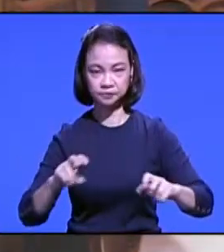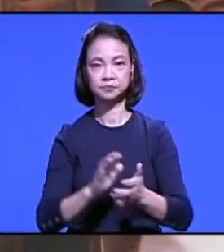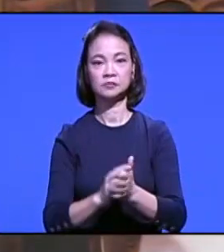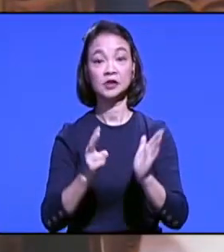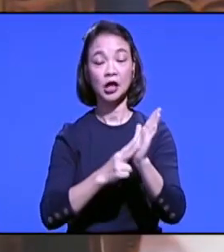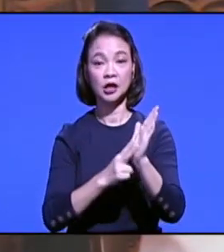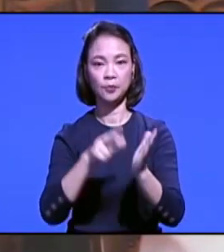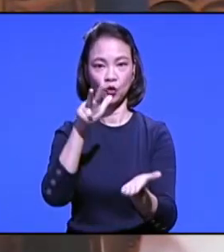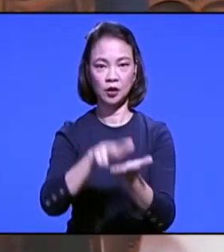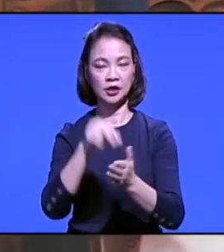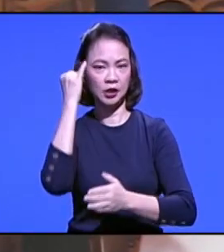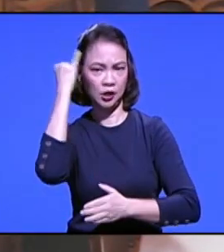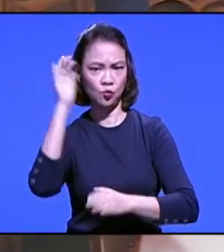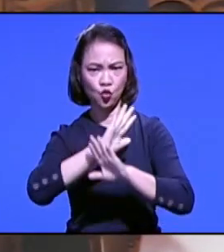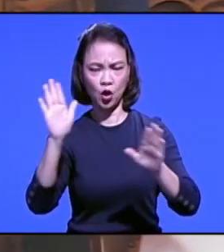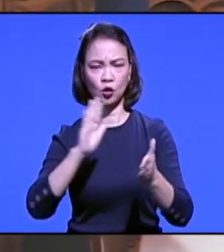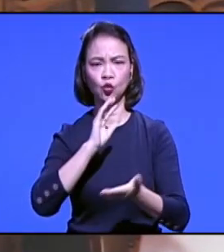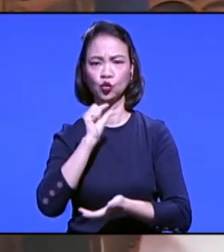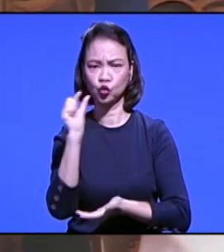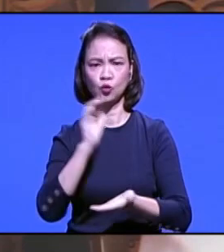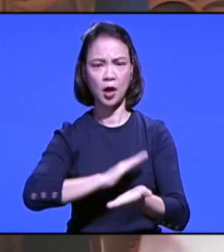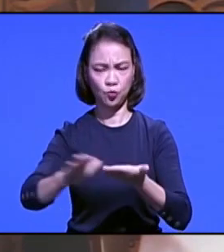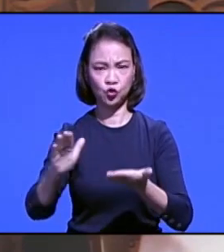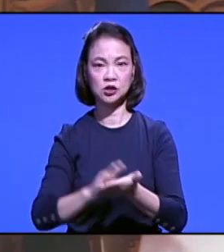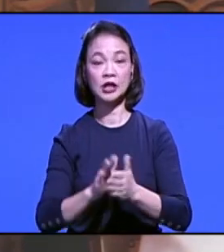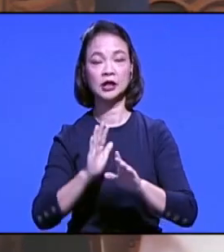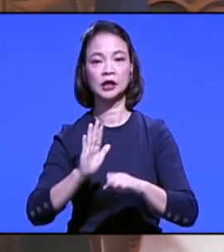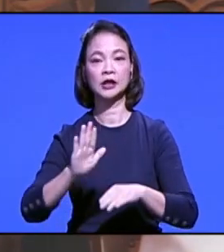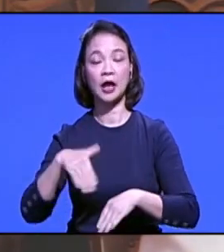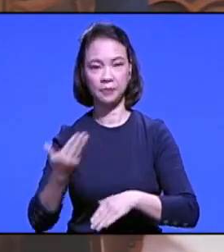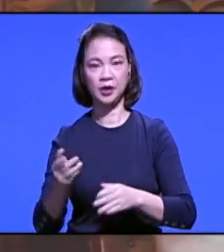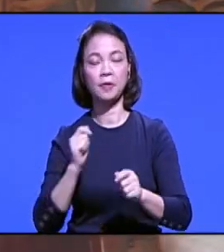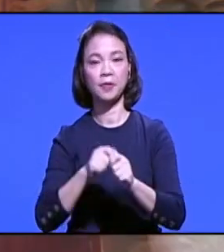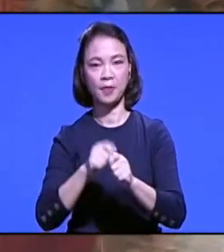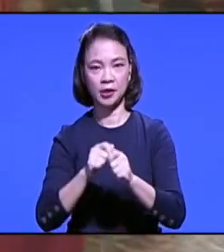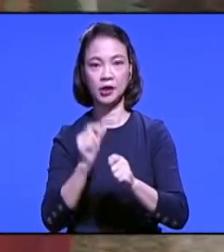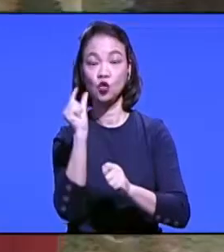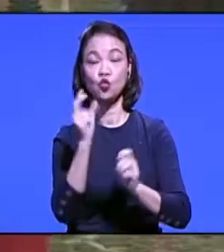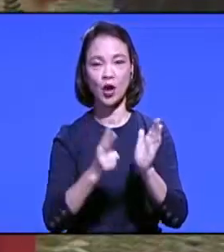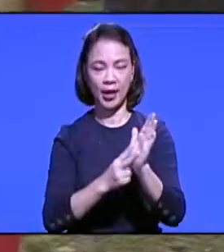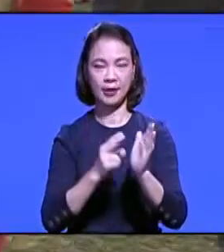menekankan wacana bukan sekedar untuk menghapus, tapi untuk memperbaiki esensi ujian nasional.